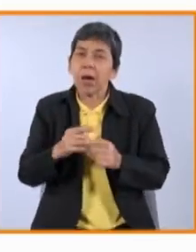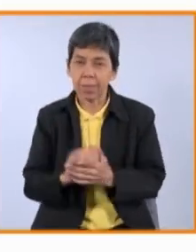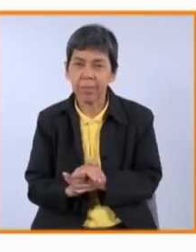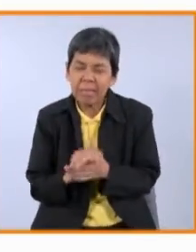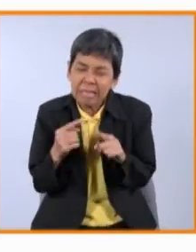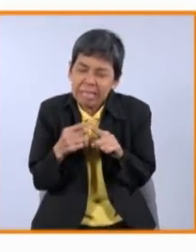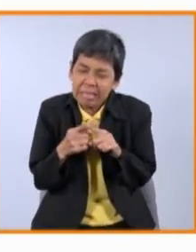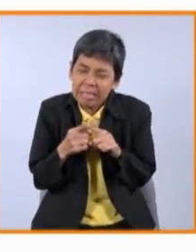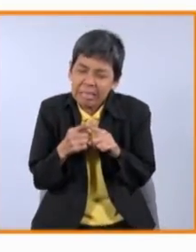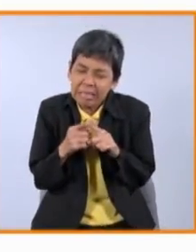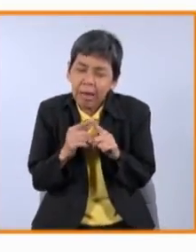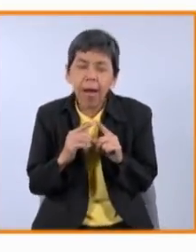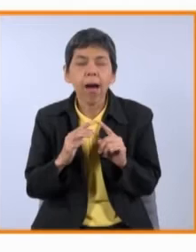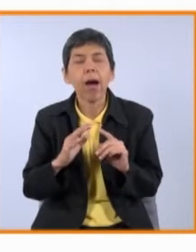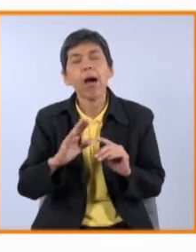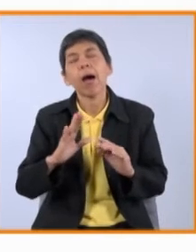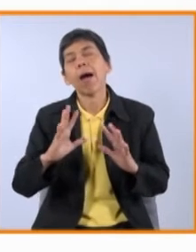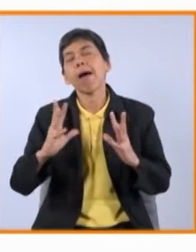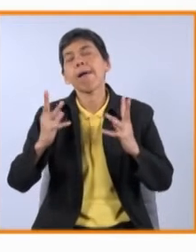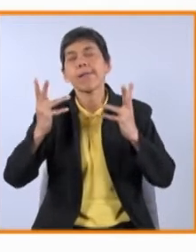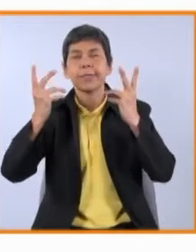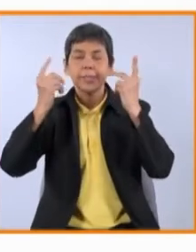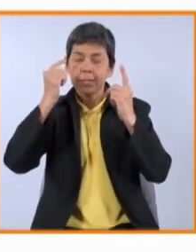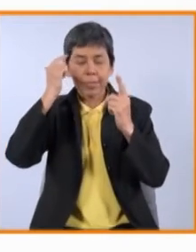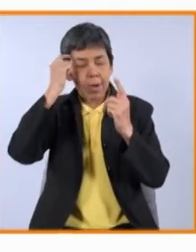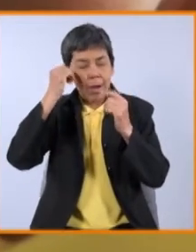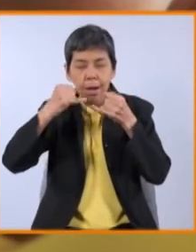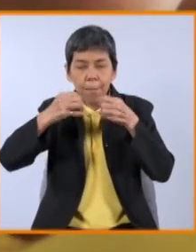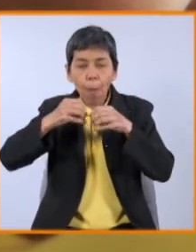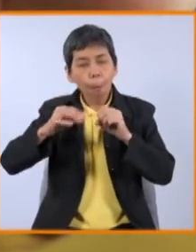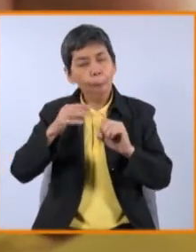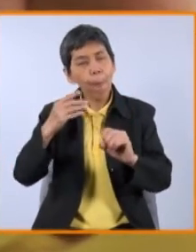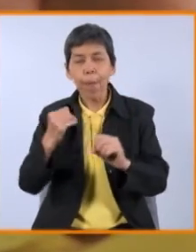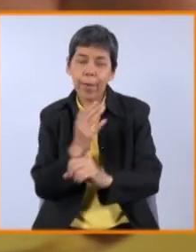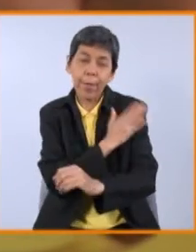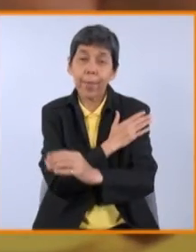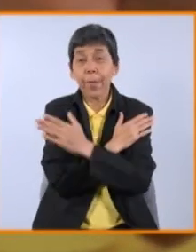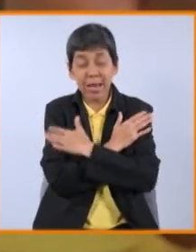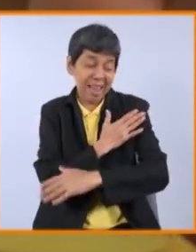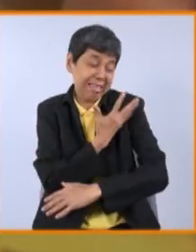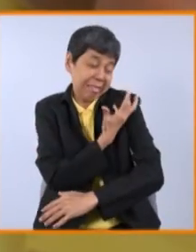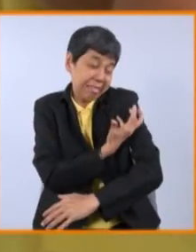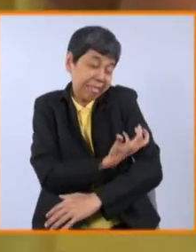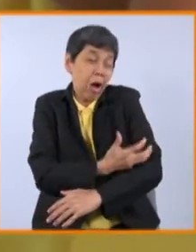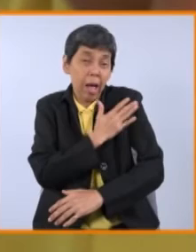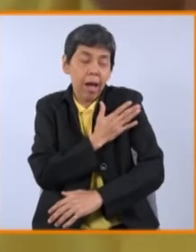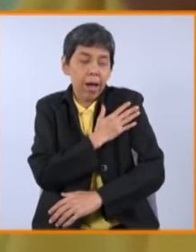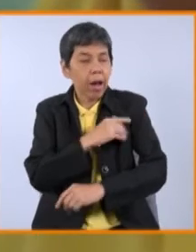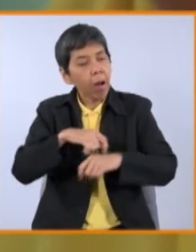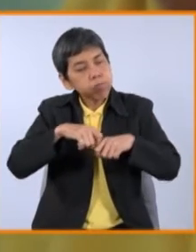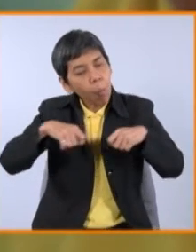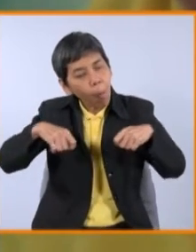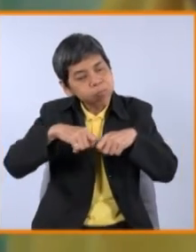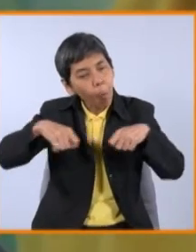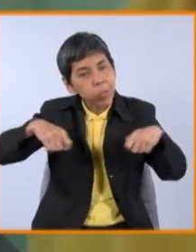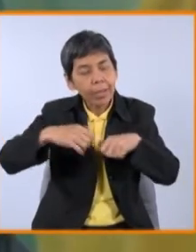จ็บแต่จบคือหลังจากเจ็บแล้วเนี่ยสมองจะเปลี่ยนคำสั่งเลยว่าแขนทั้งข้างที่ตึงนะให้หย่อนแล้ว